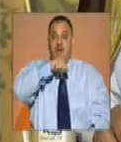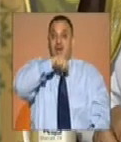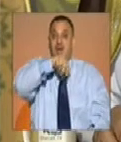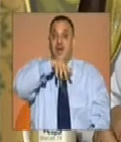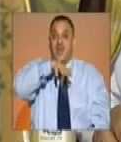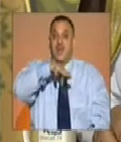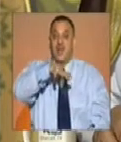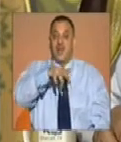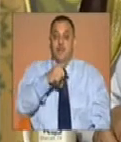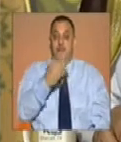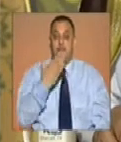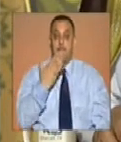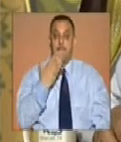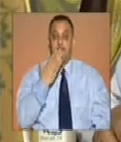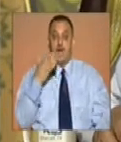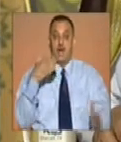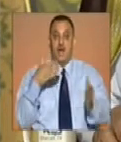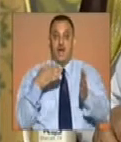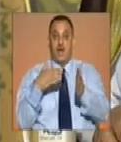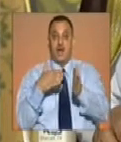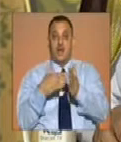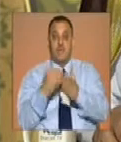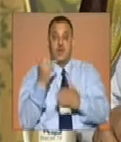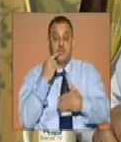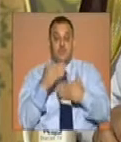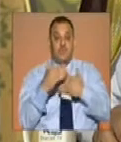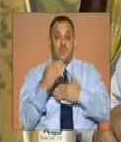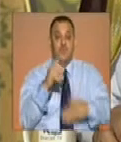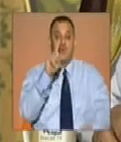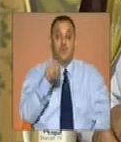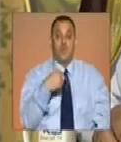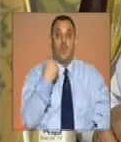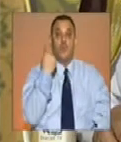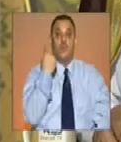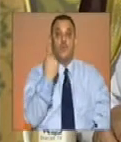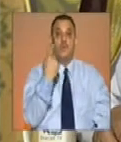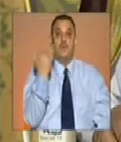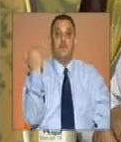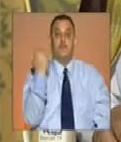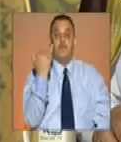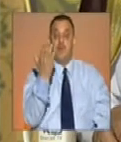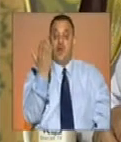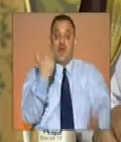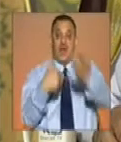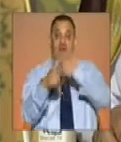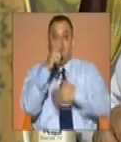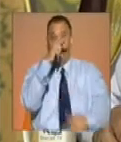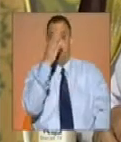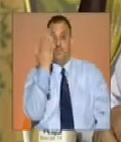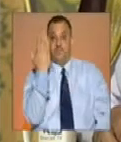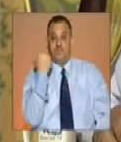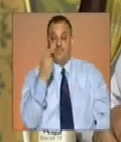وسلم ساكت، ثم قال: ذروني ما تركتكم، فإنما أهلك من كان قبلكم اختلافهم